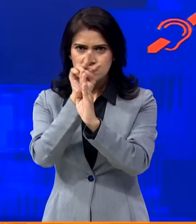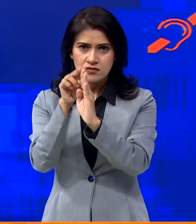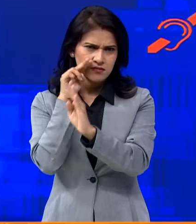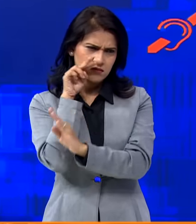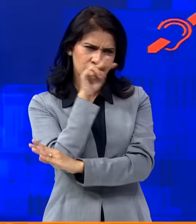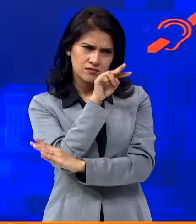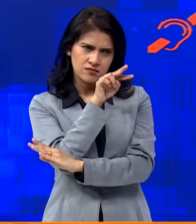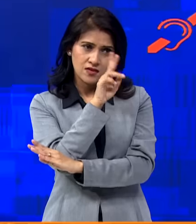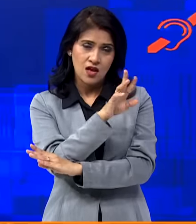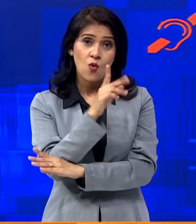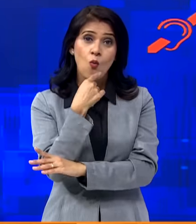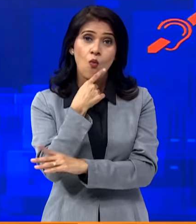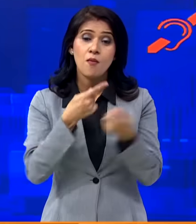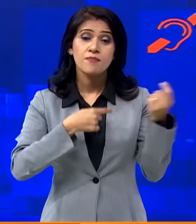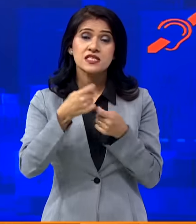प